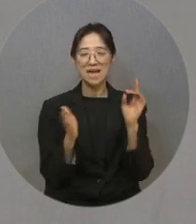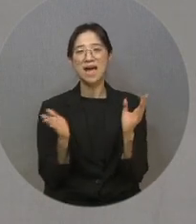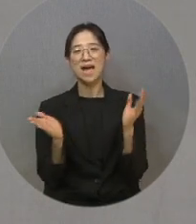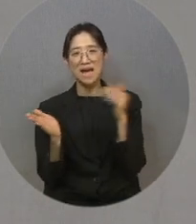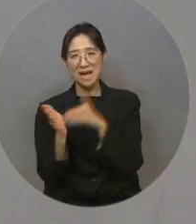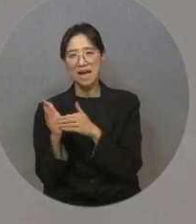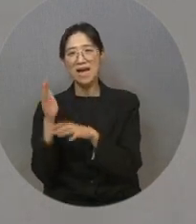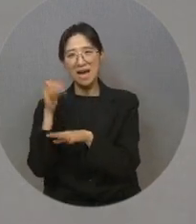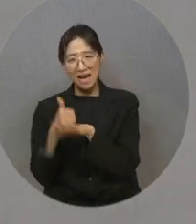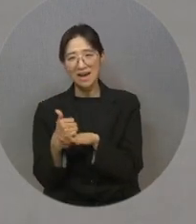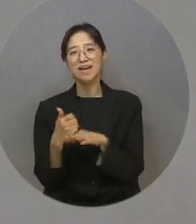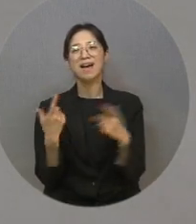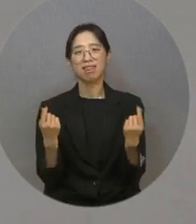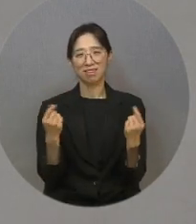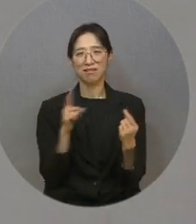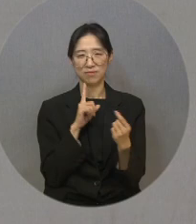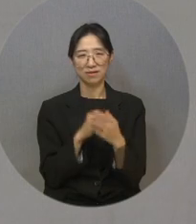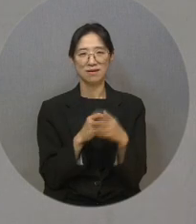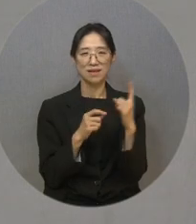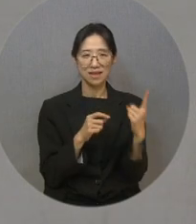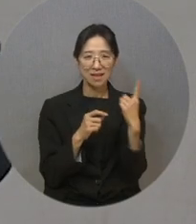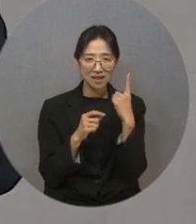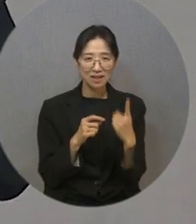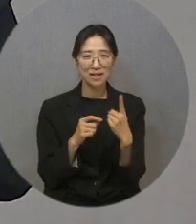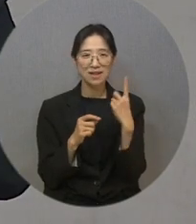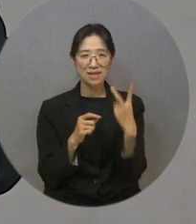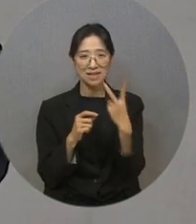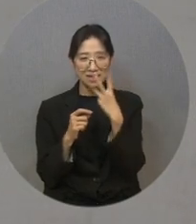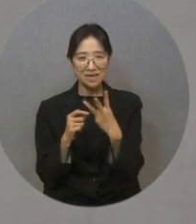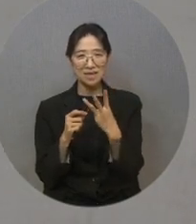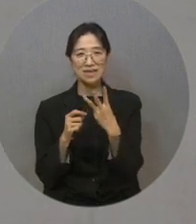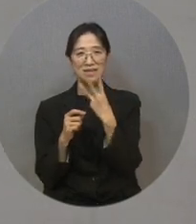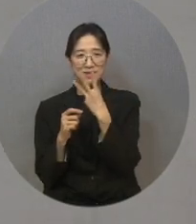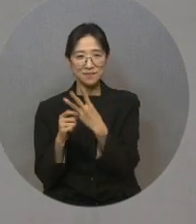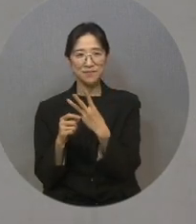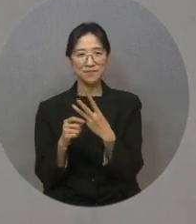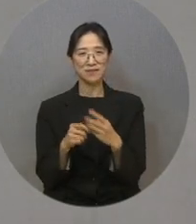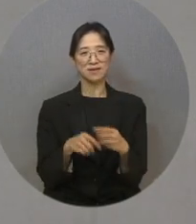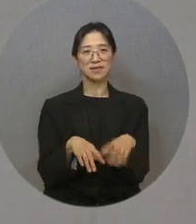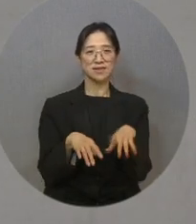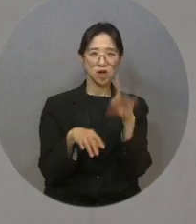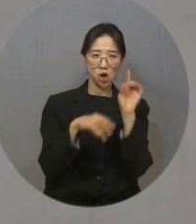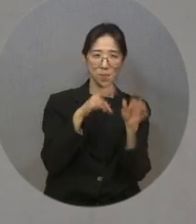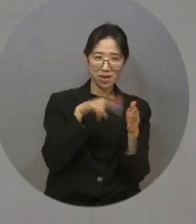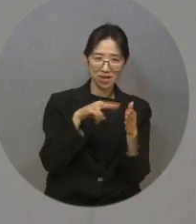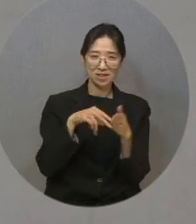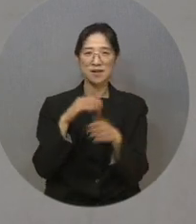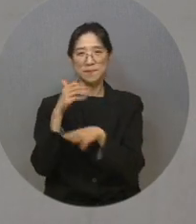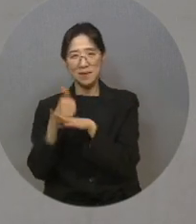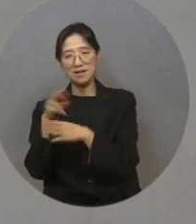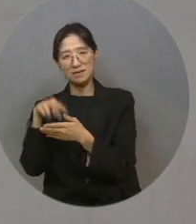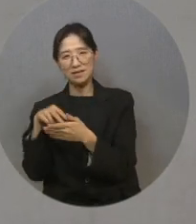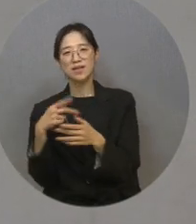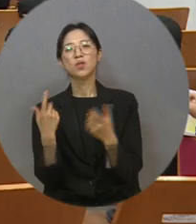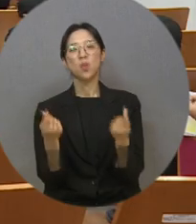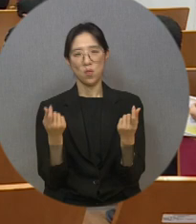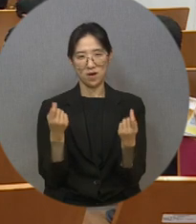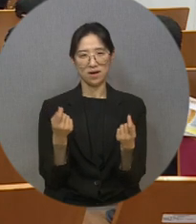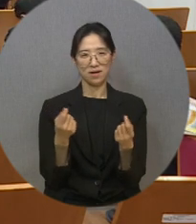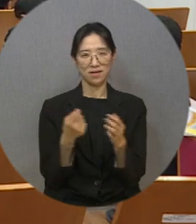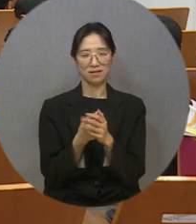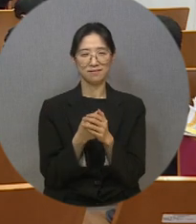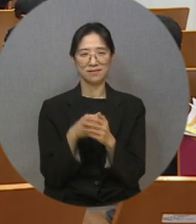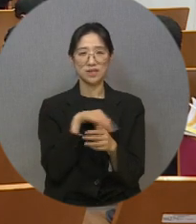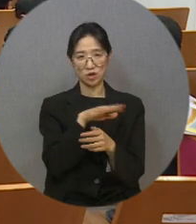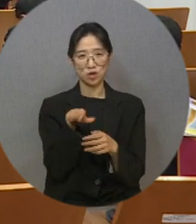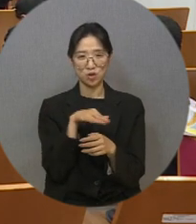내가 11, 22, 33 앞에서 읽는 글자나 뒤에서 읽는 글자가 똑같은 것. 그래서